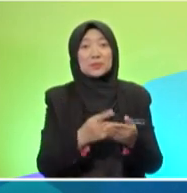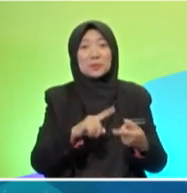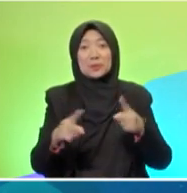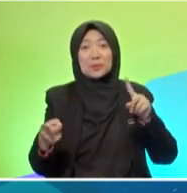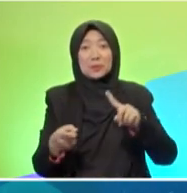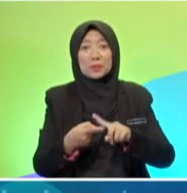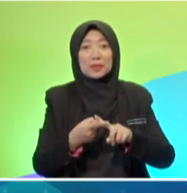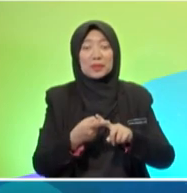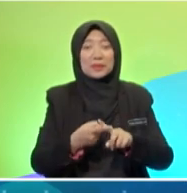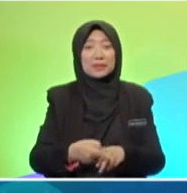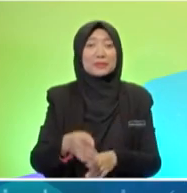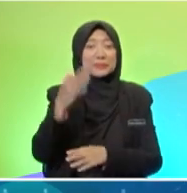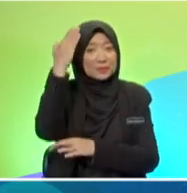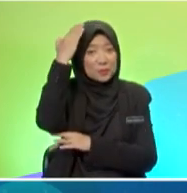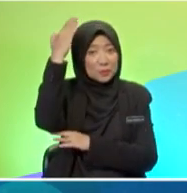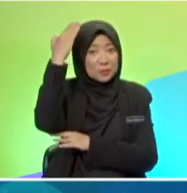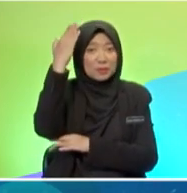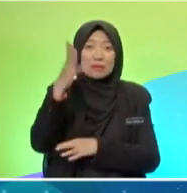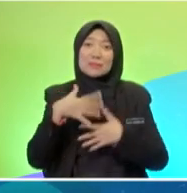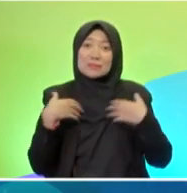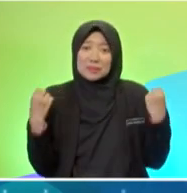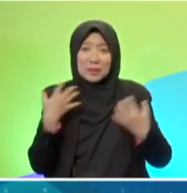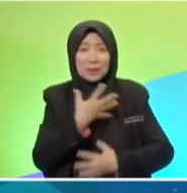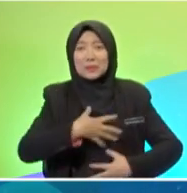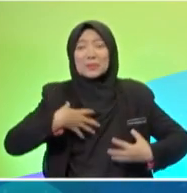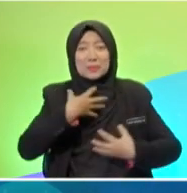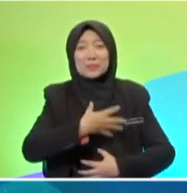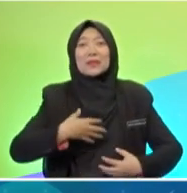Alhamdulillah nampak cirinya